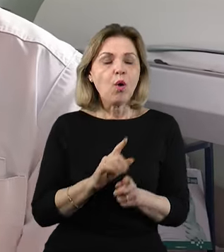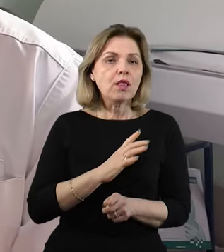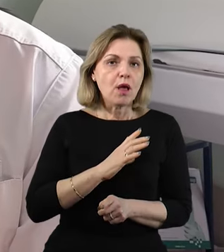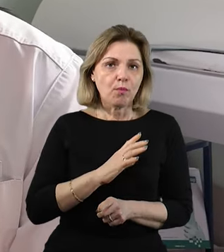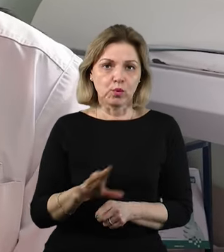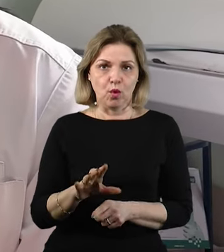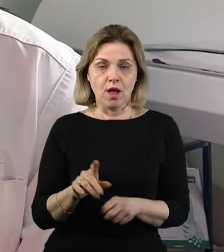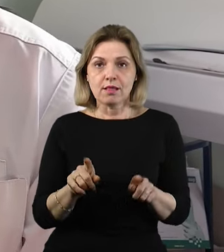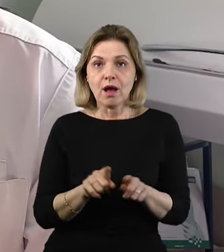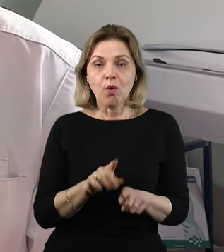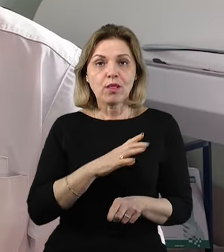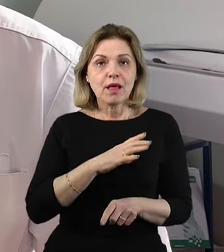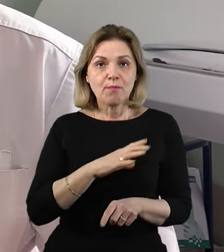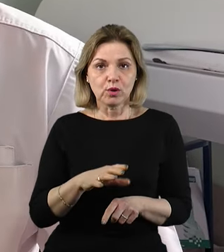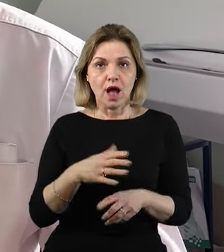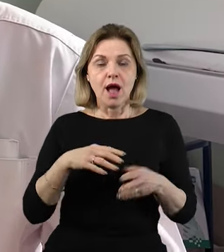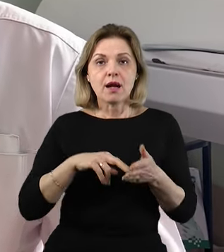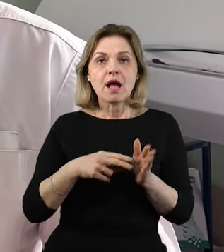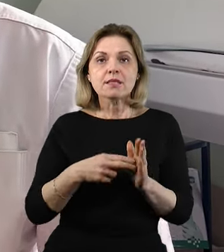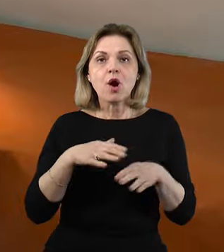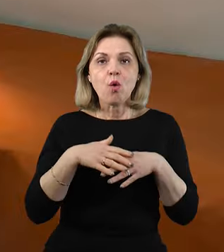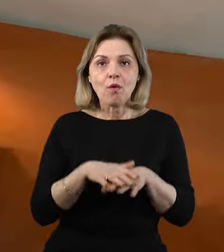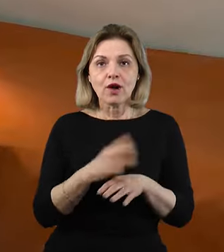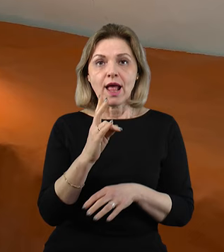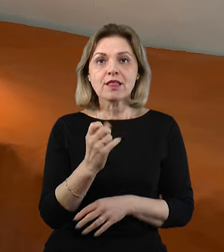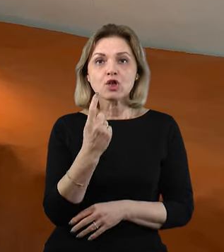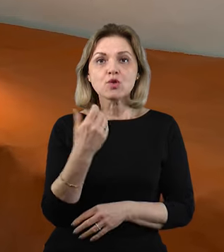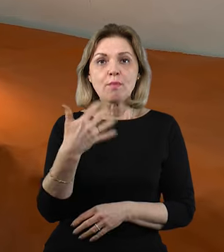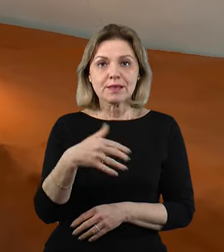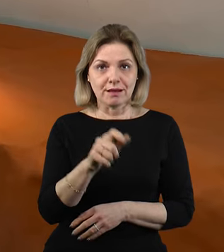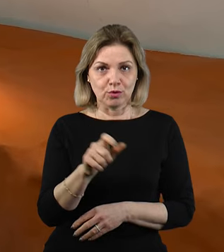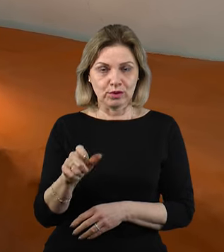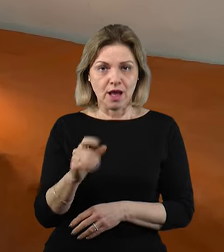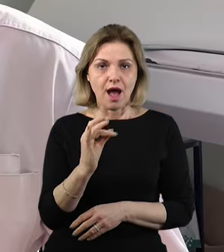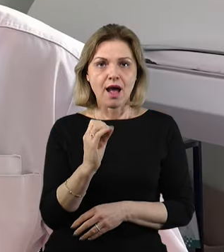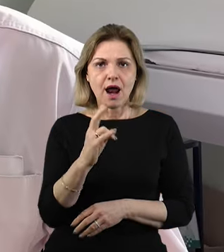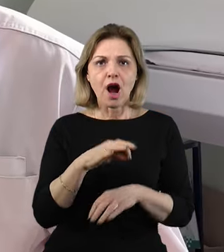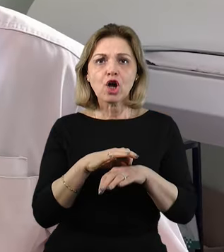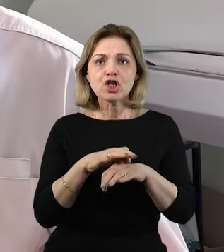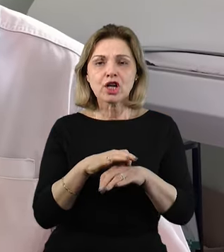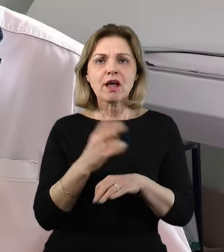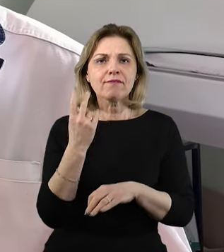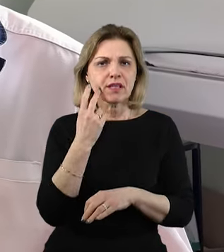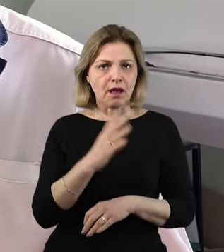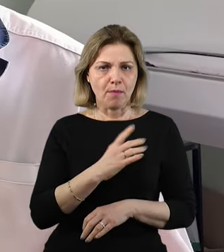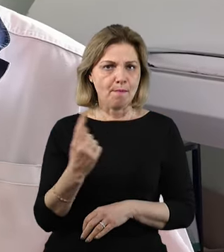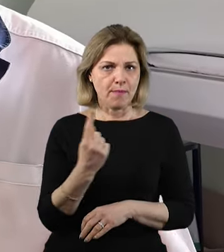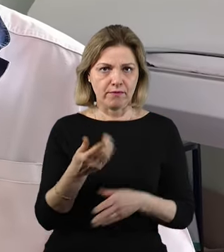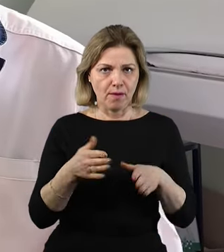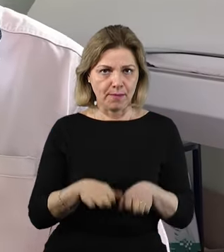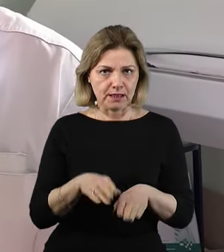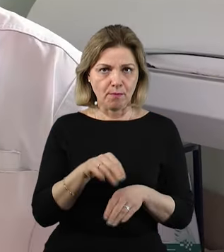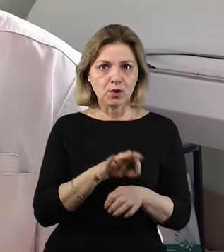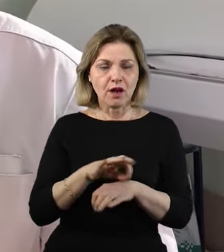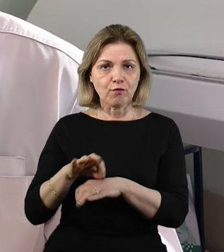не було. Ми розраховані на 150 пацієнтів. Рак шкіри завжди був на першому місці по